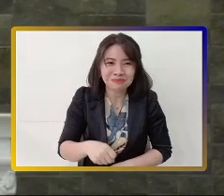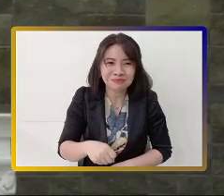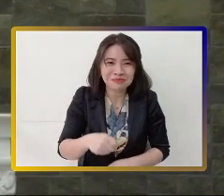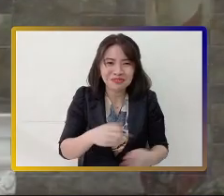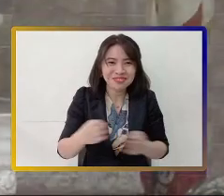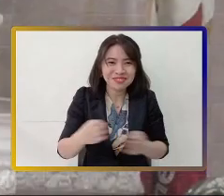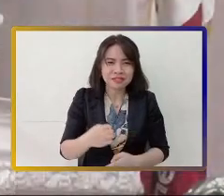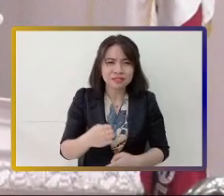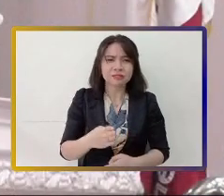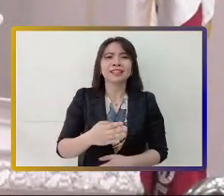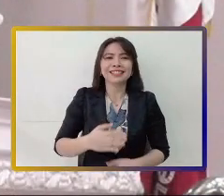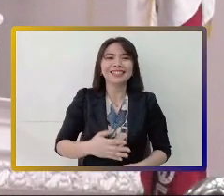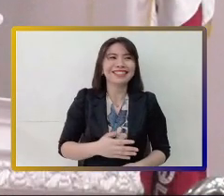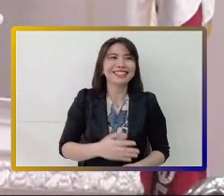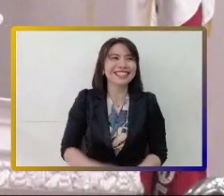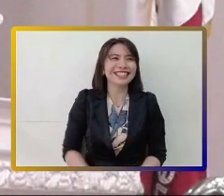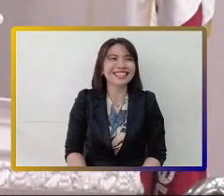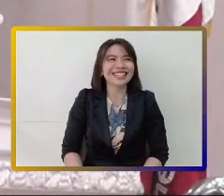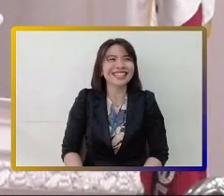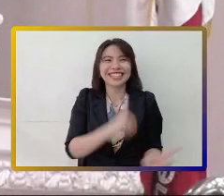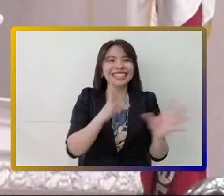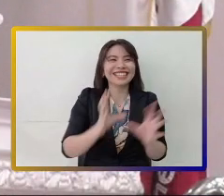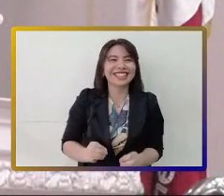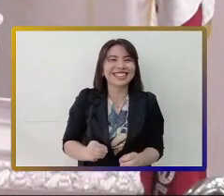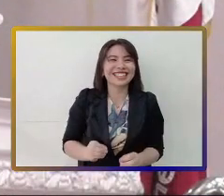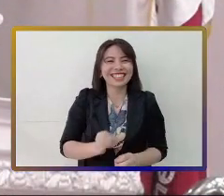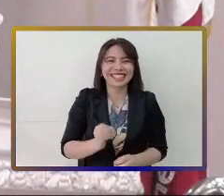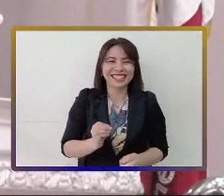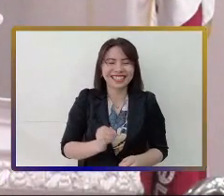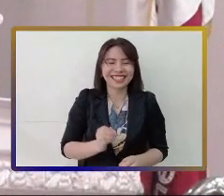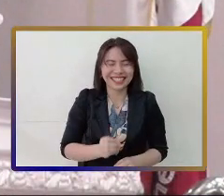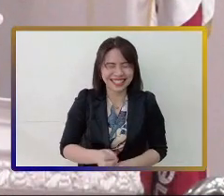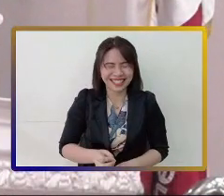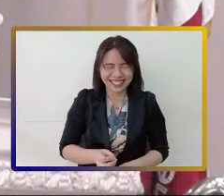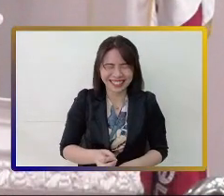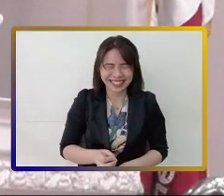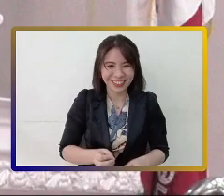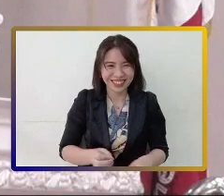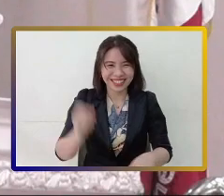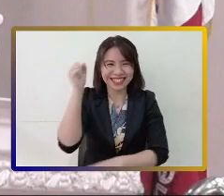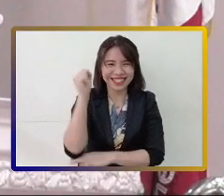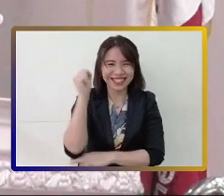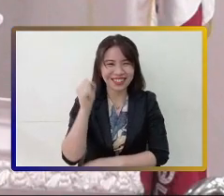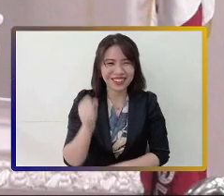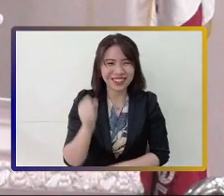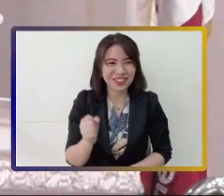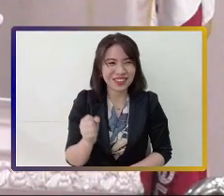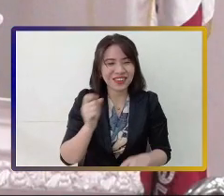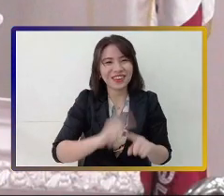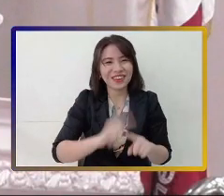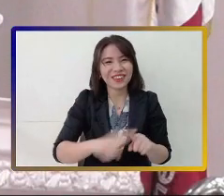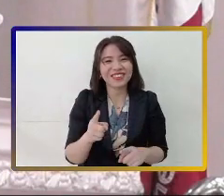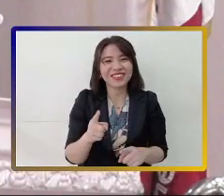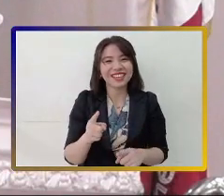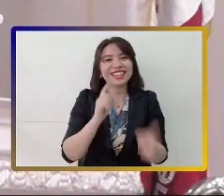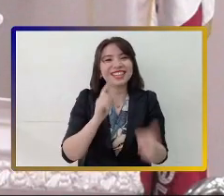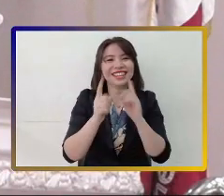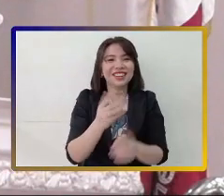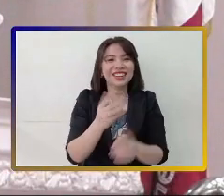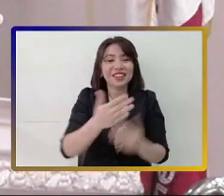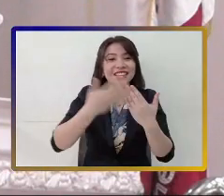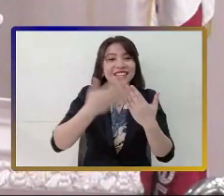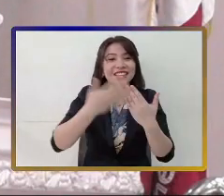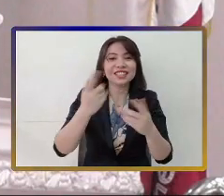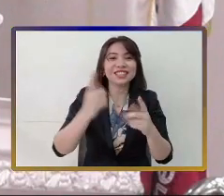parang suplada. Pero madaling pakisamahan. Madaling kausapin. You see, madaling sumagot